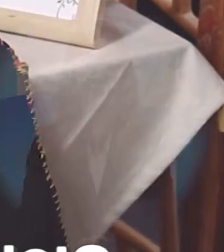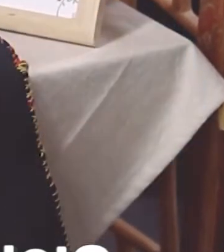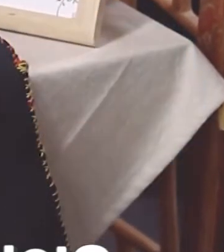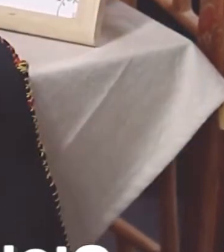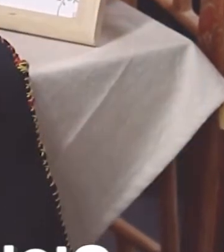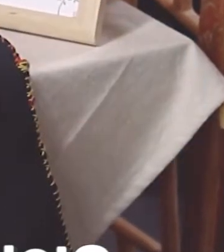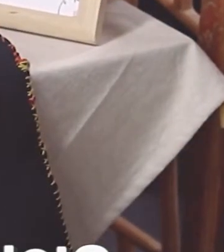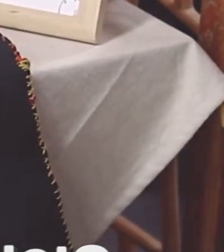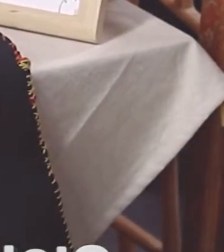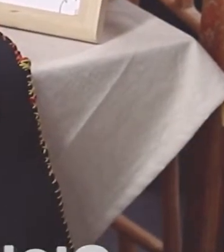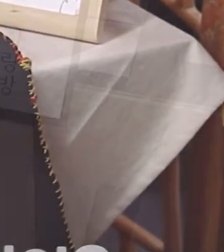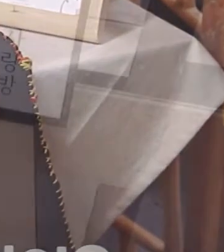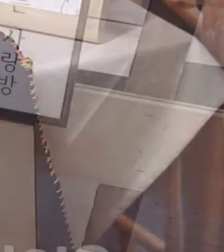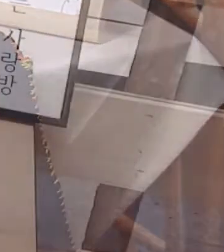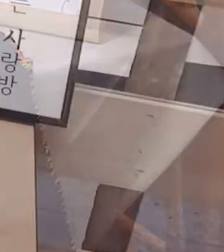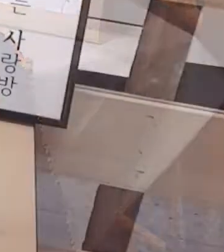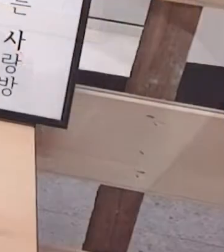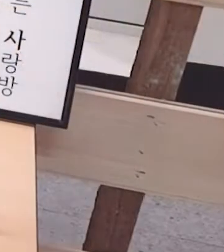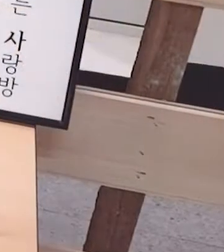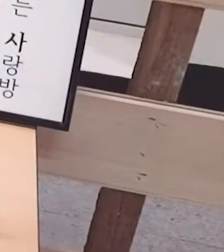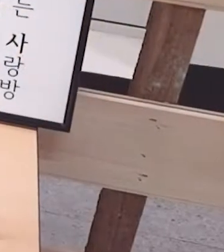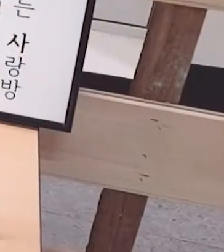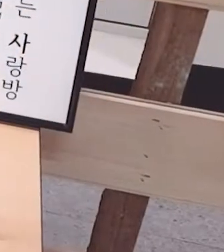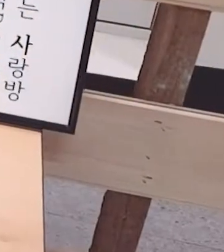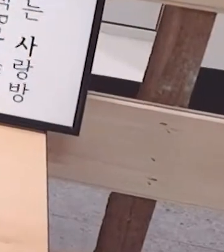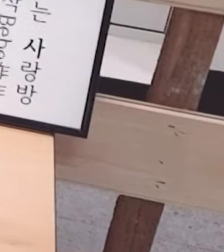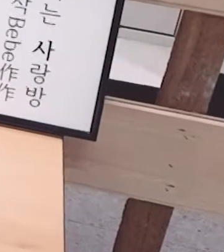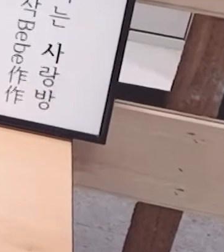아 to a